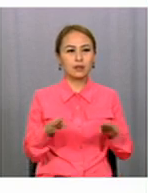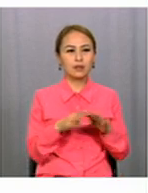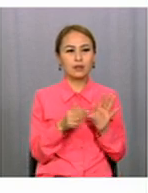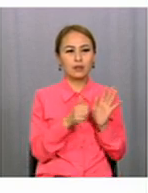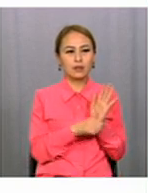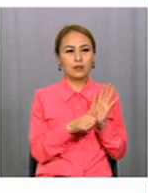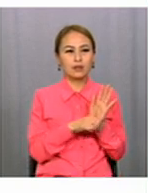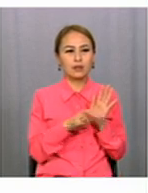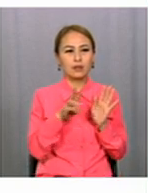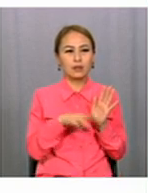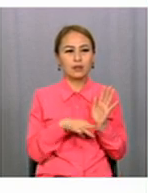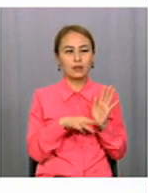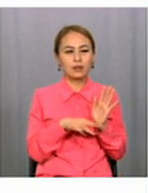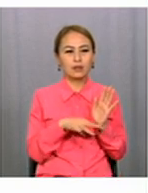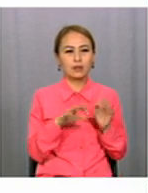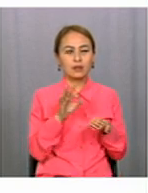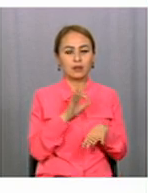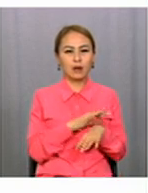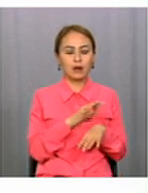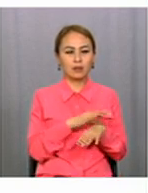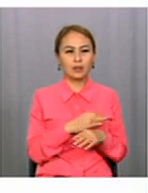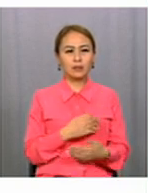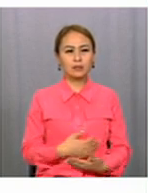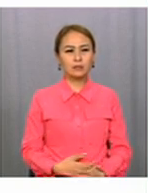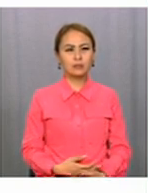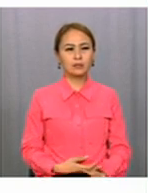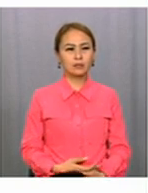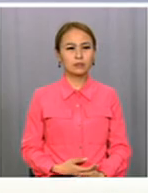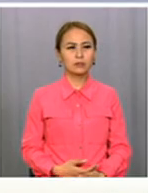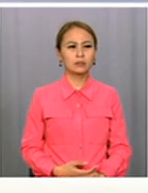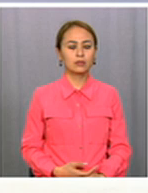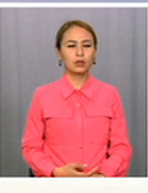км/сағат дегеніміз, ол бізде тұрақты шама болды.